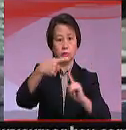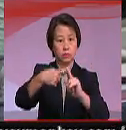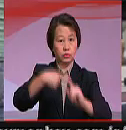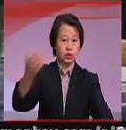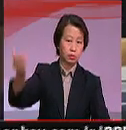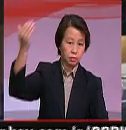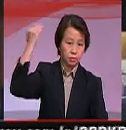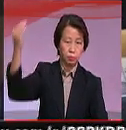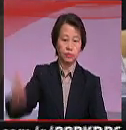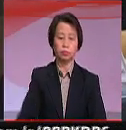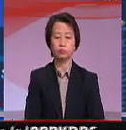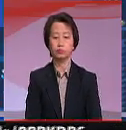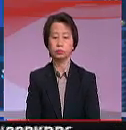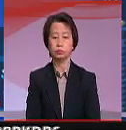lalu